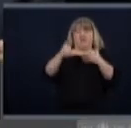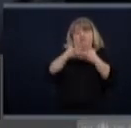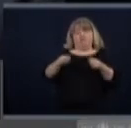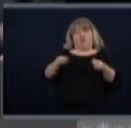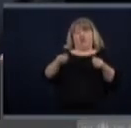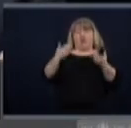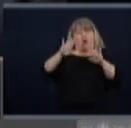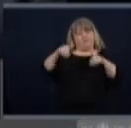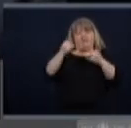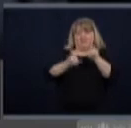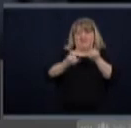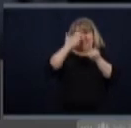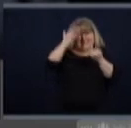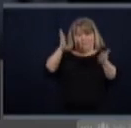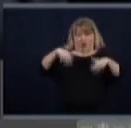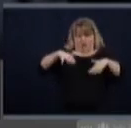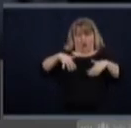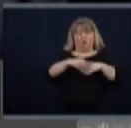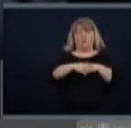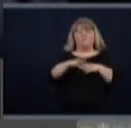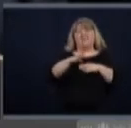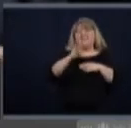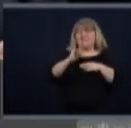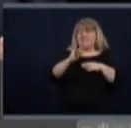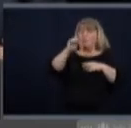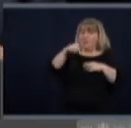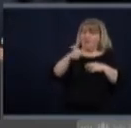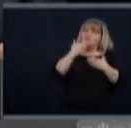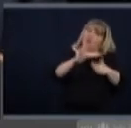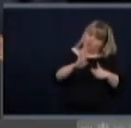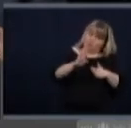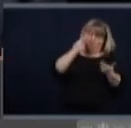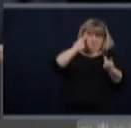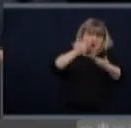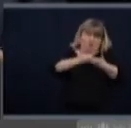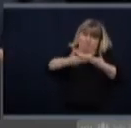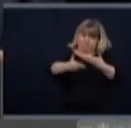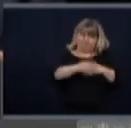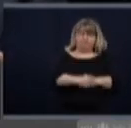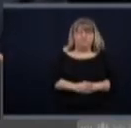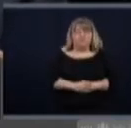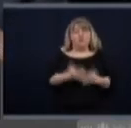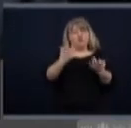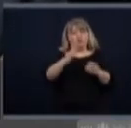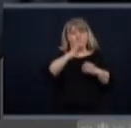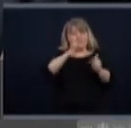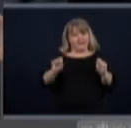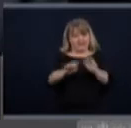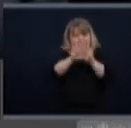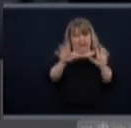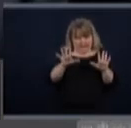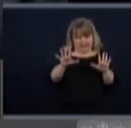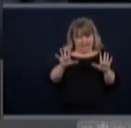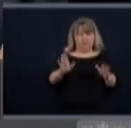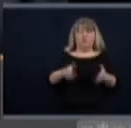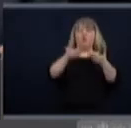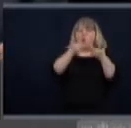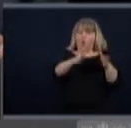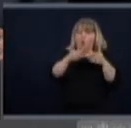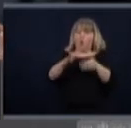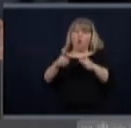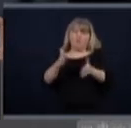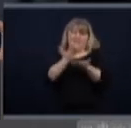ça peut être le cas. Donc, je veux être bien clair, là. On rouvre nos écoles pour